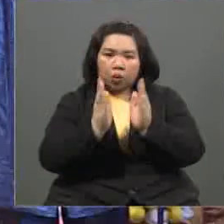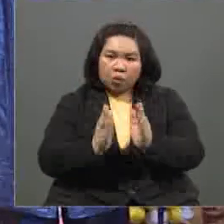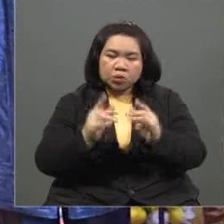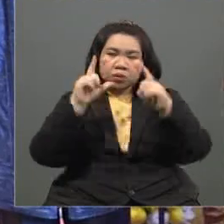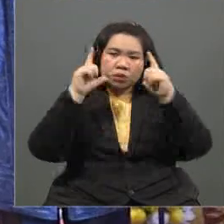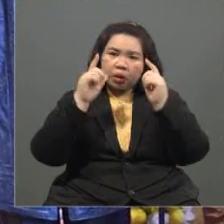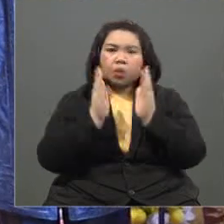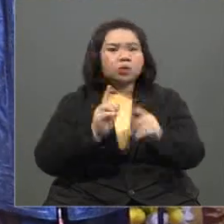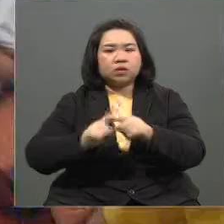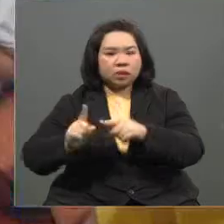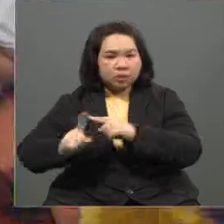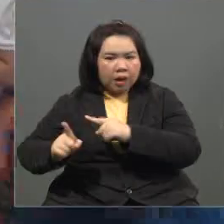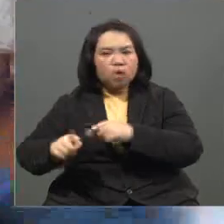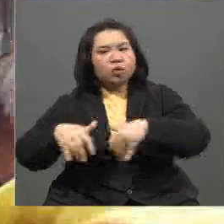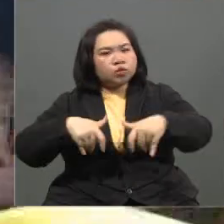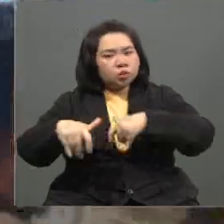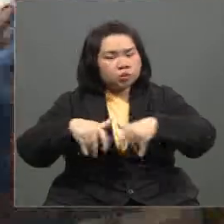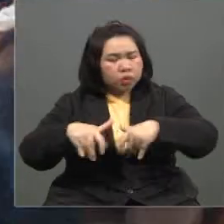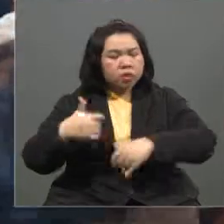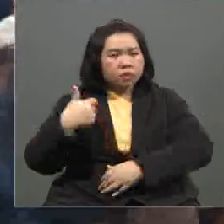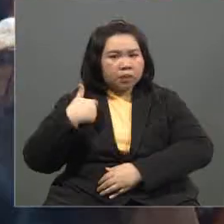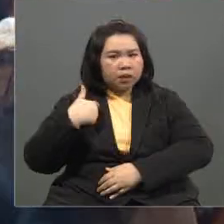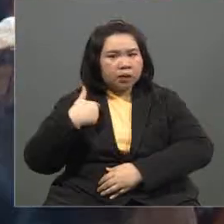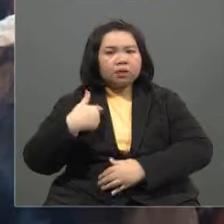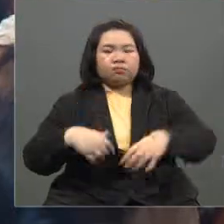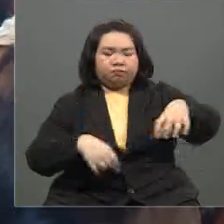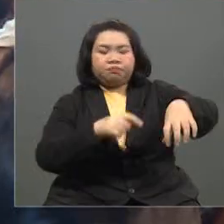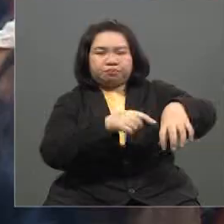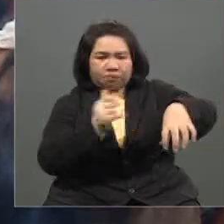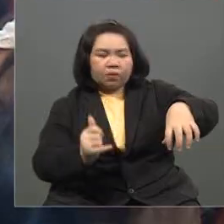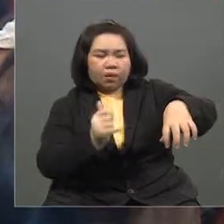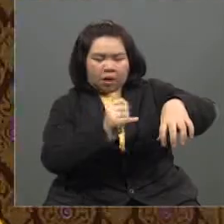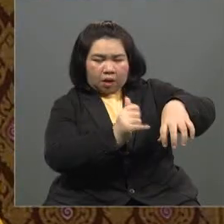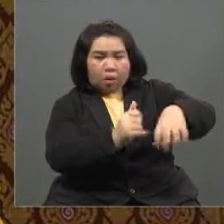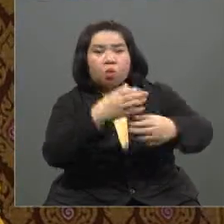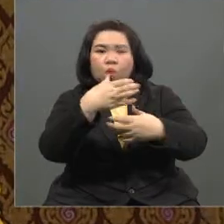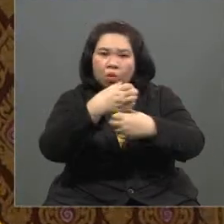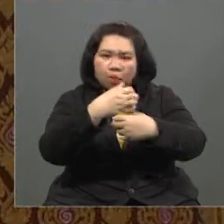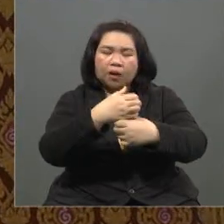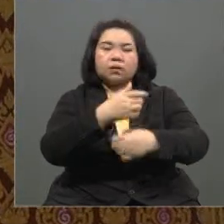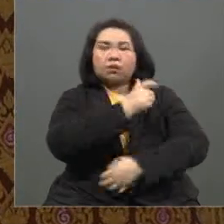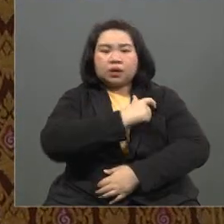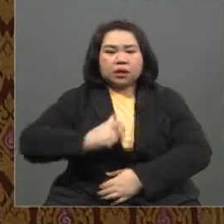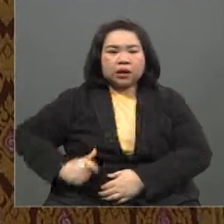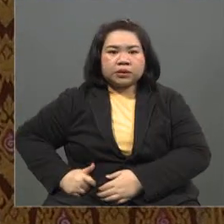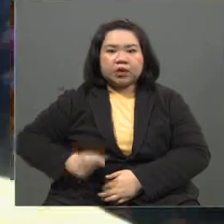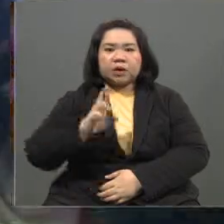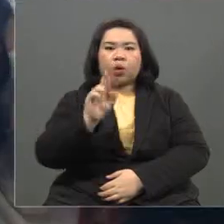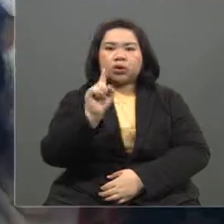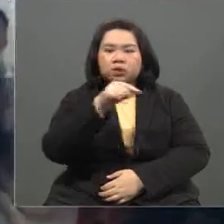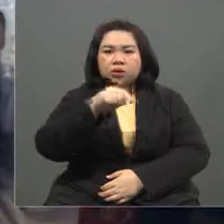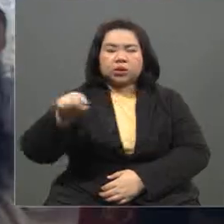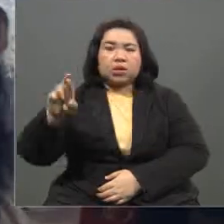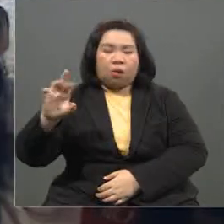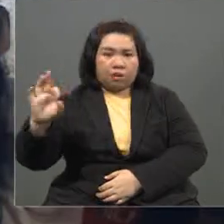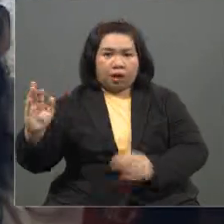คลและก็พี่น้องประชาชนทุกหมู่เหล่าเดินทางเข้ากราบถวายบังคมพระบรมรูปสมเด็จพระบูรพมหากษัตริยาธิราชพระบร